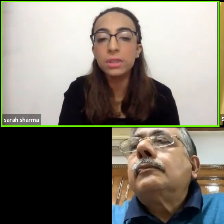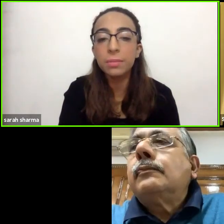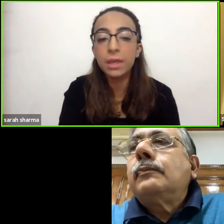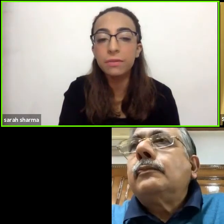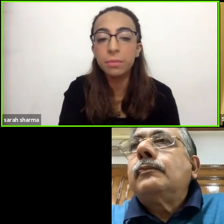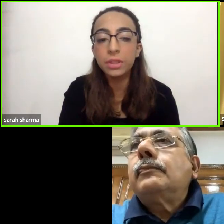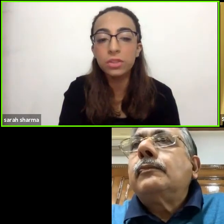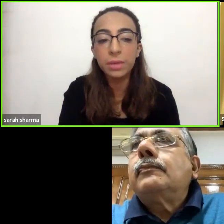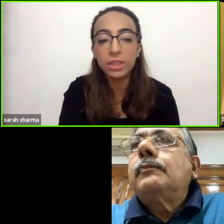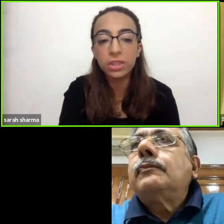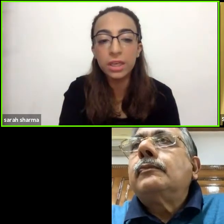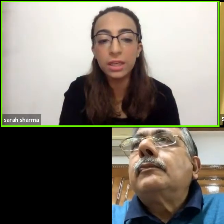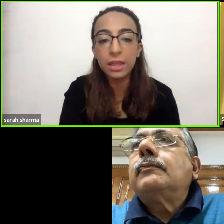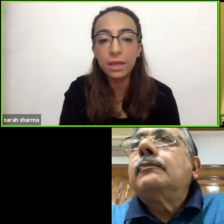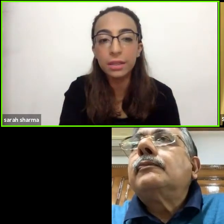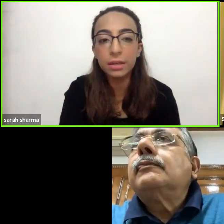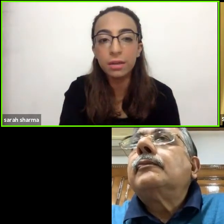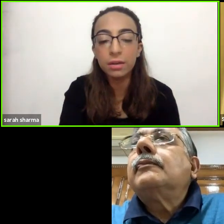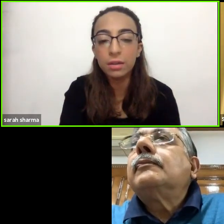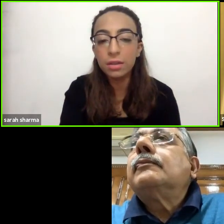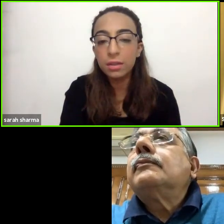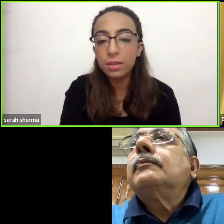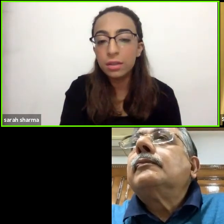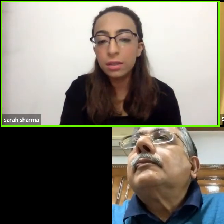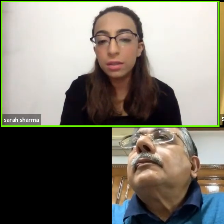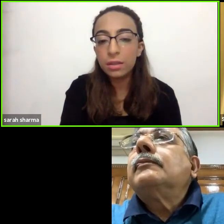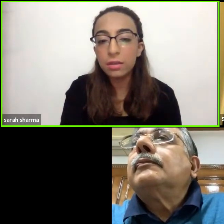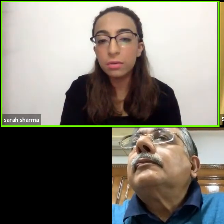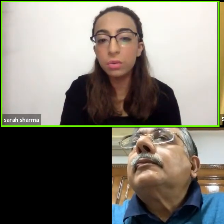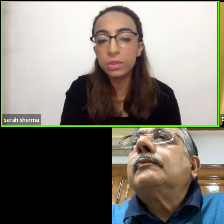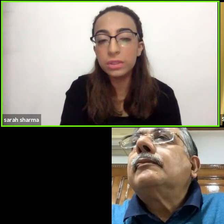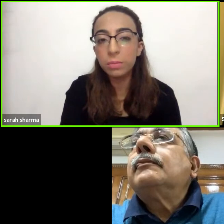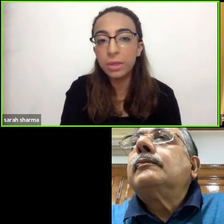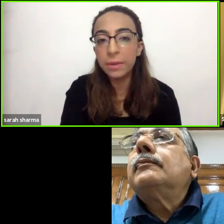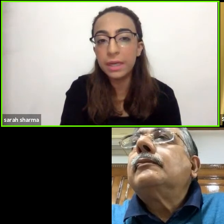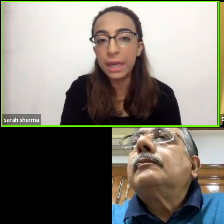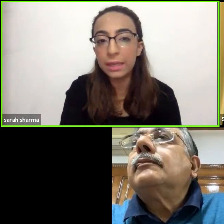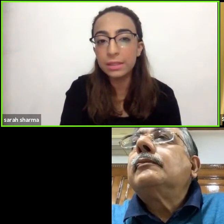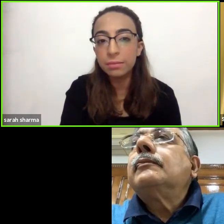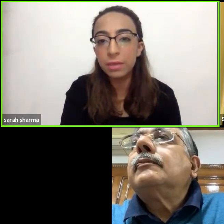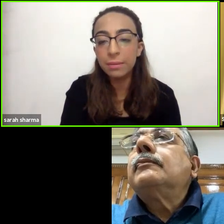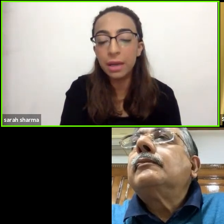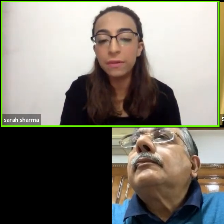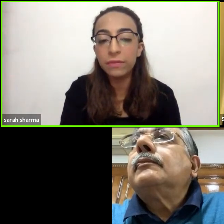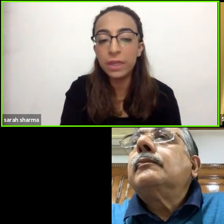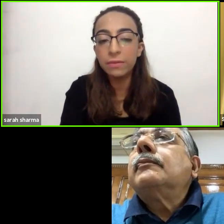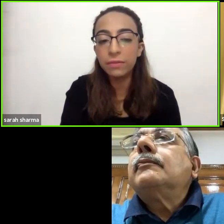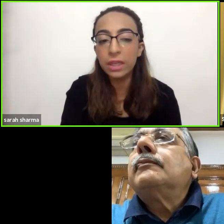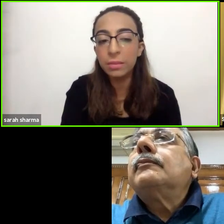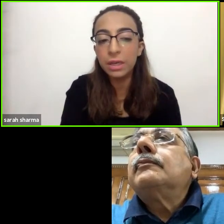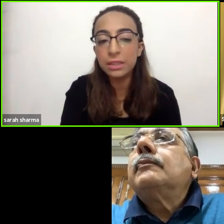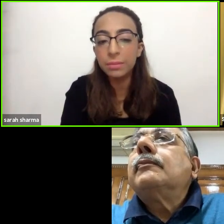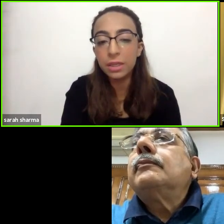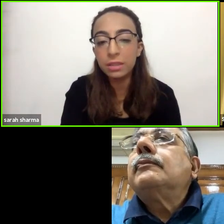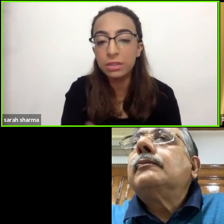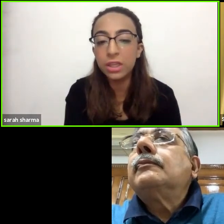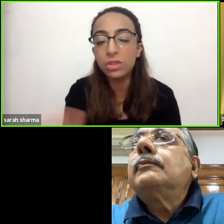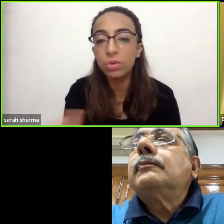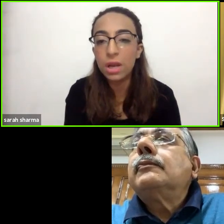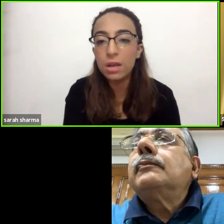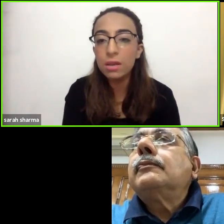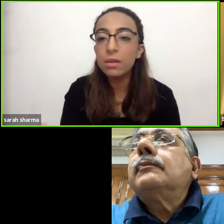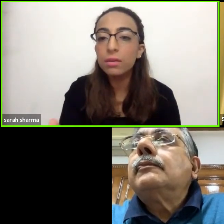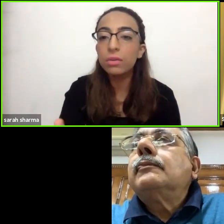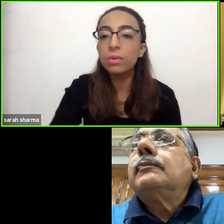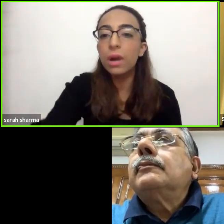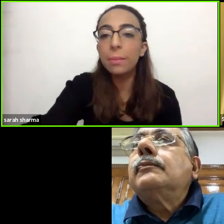चैट बॉक्स में इंफॉर्मेशन भेज देंगे दैट who is to be pinned next. मतलब हर 15 मिनट्स में चेंज